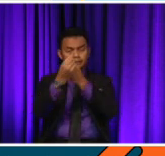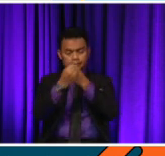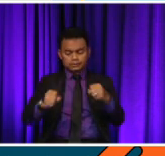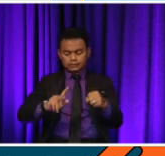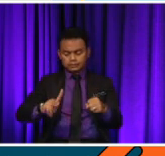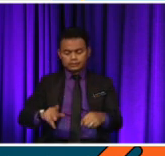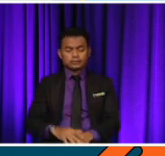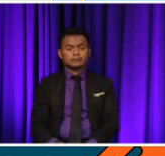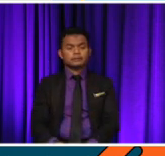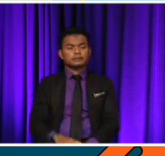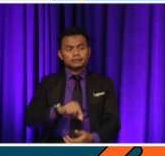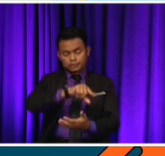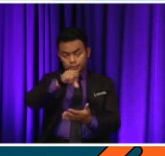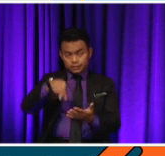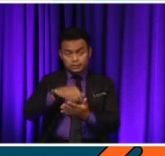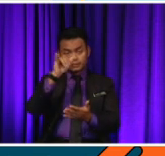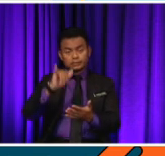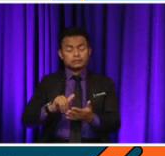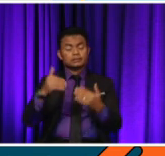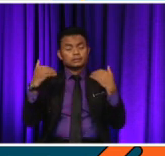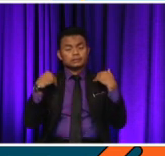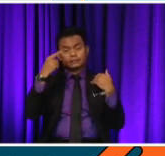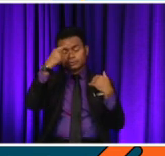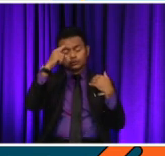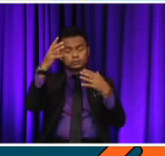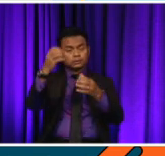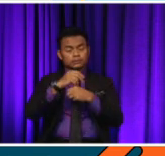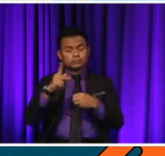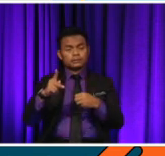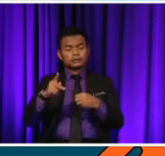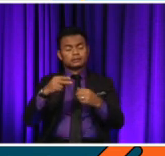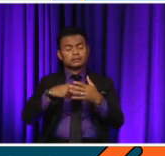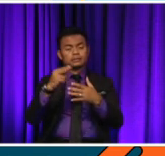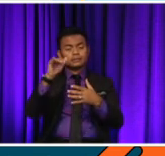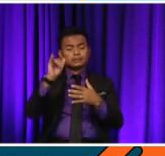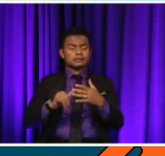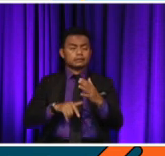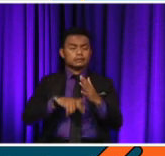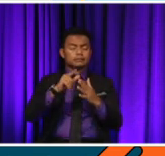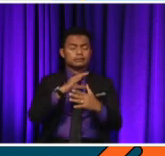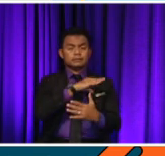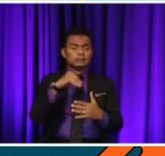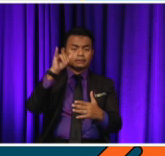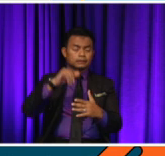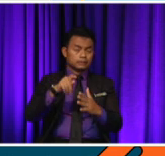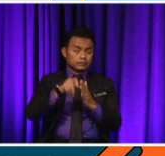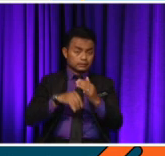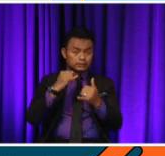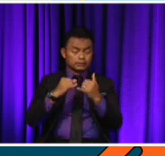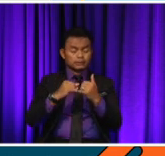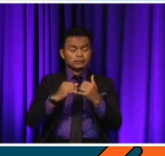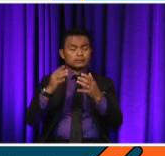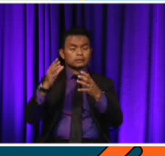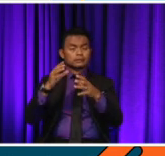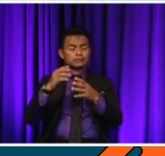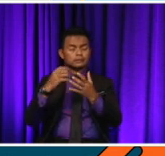memanfaatkan yang ada untuk mendapatkan hasil yang lebih dan yang terakhir kecakapan dapat dinilai